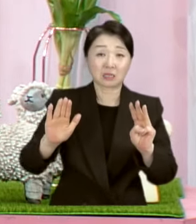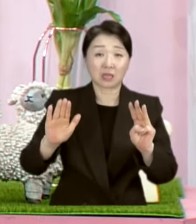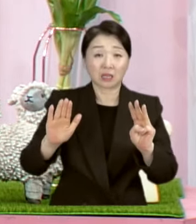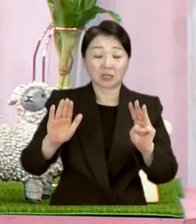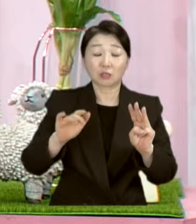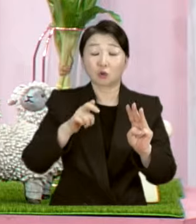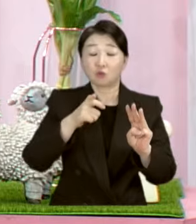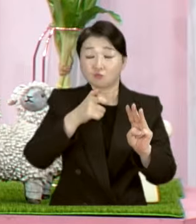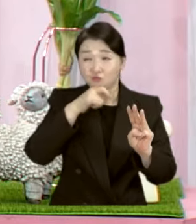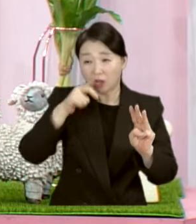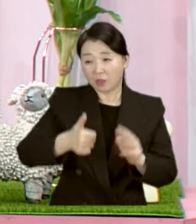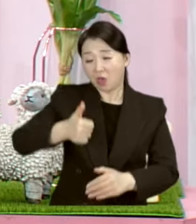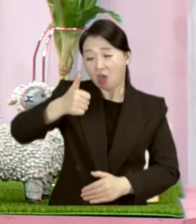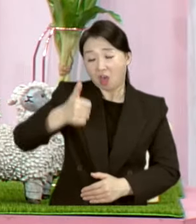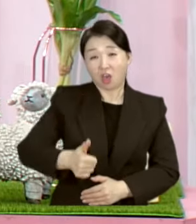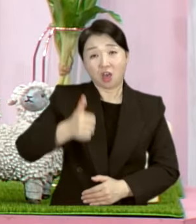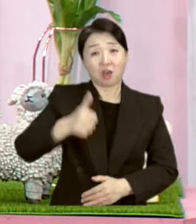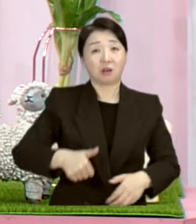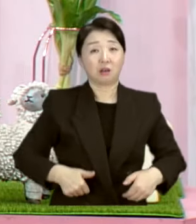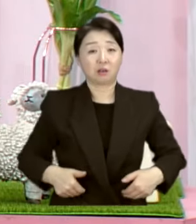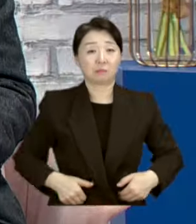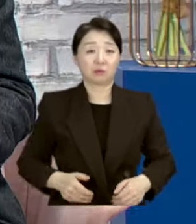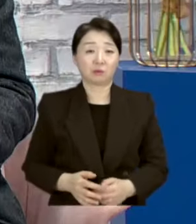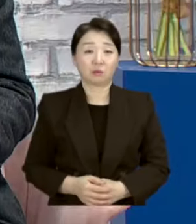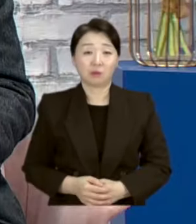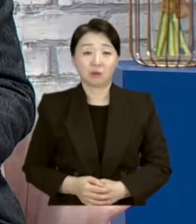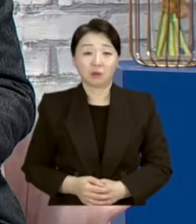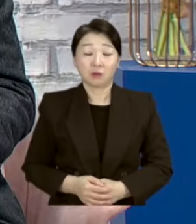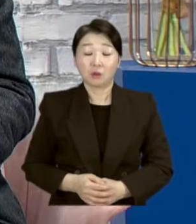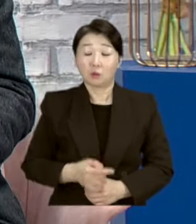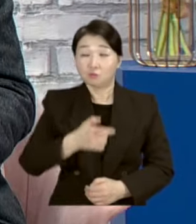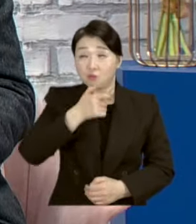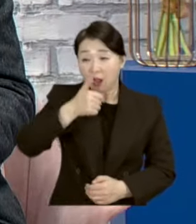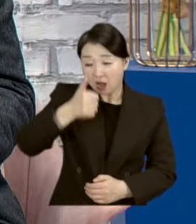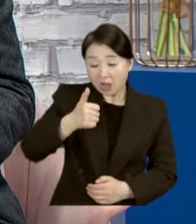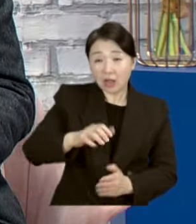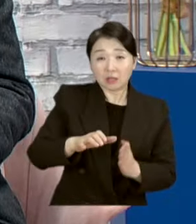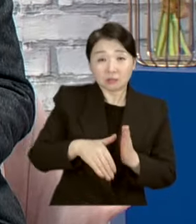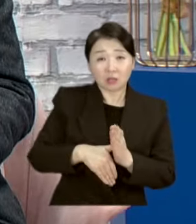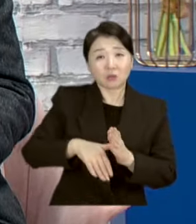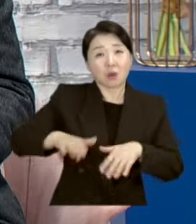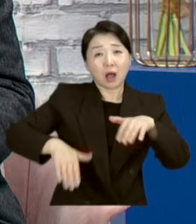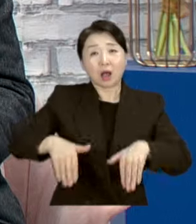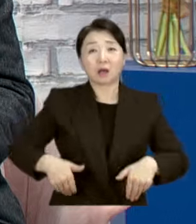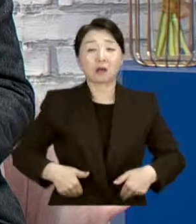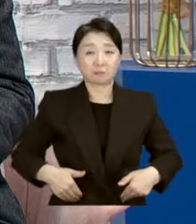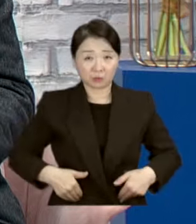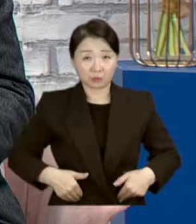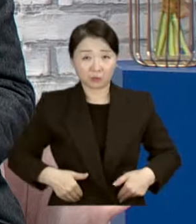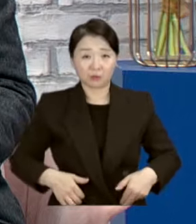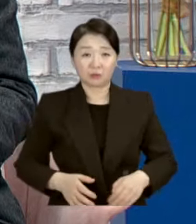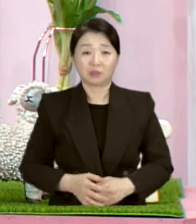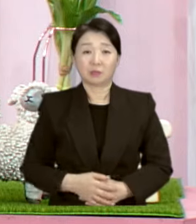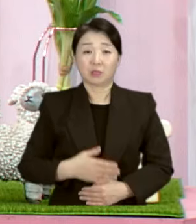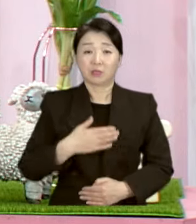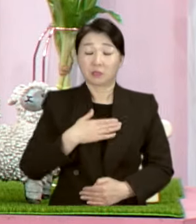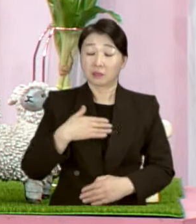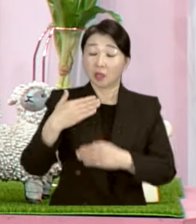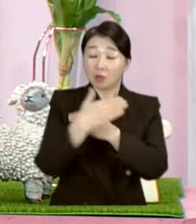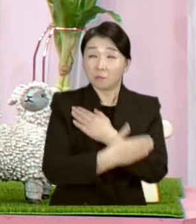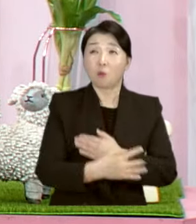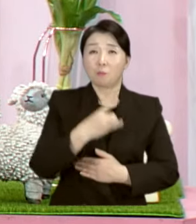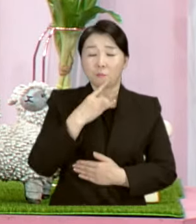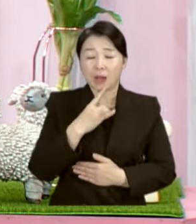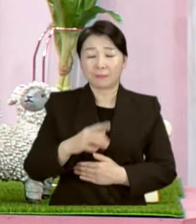계속 떠 있어야 되잖아요. 네. 그러면은 이 계속 떠 있으려면 체력이 장난이 아니겠어요. 그죠. 그냥 내 한